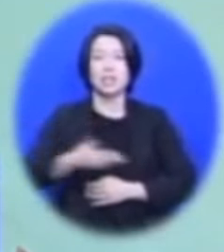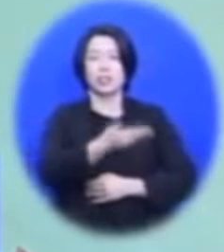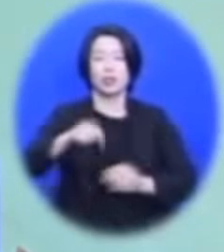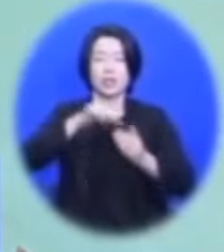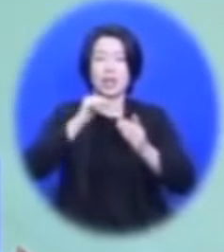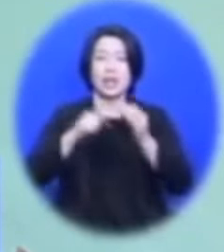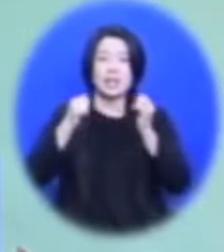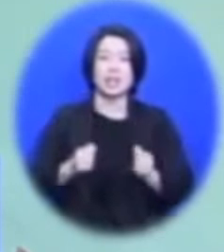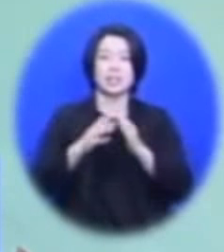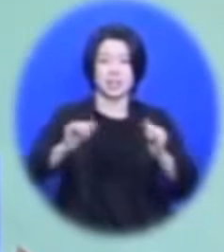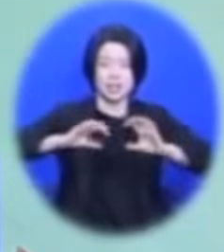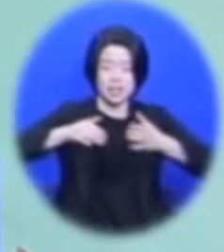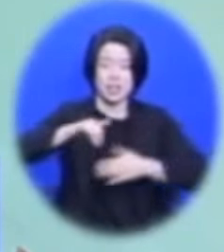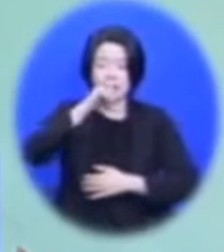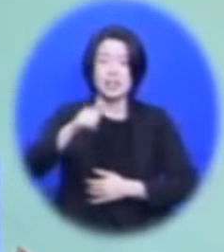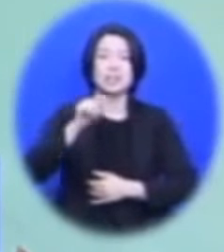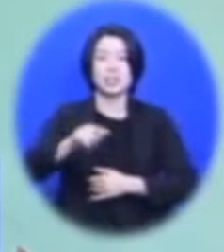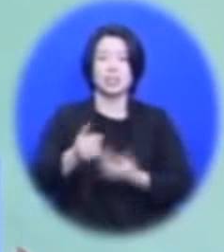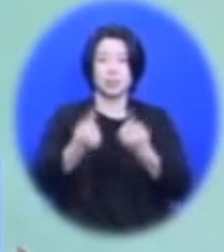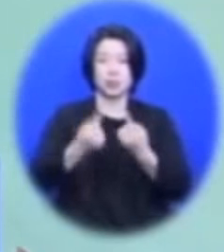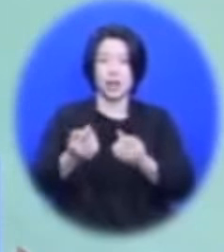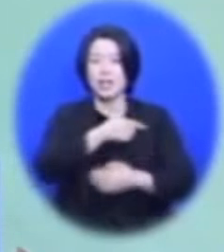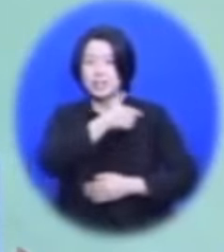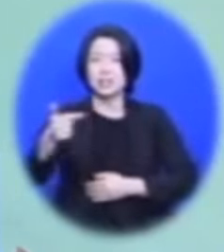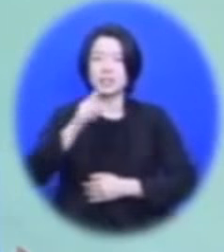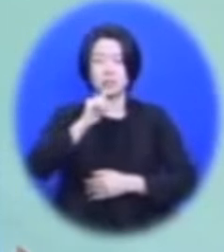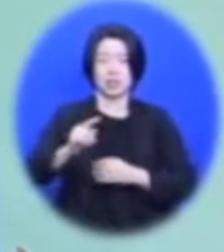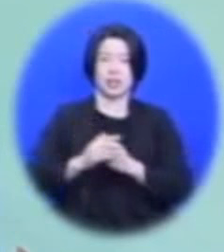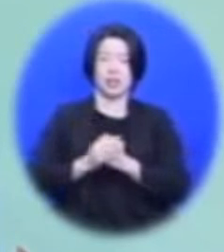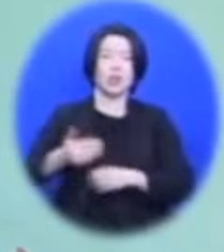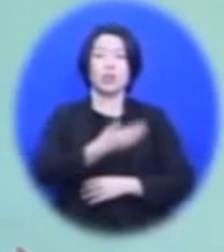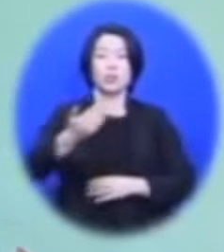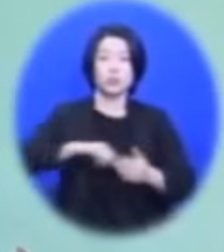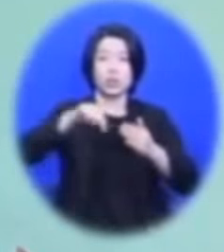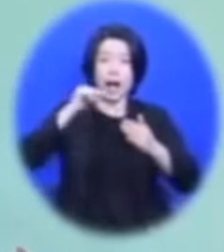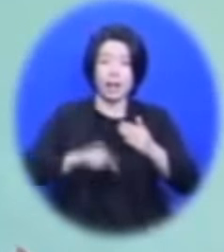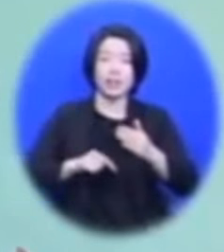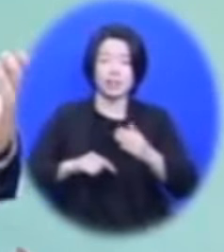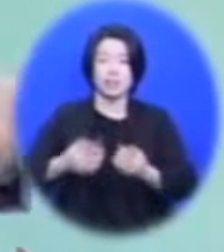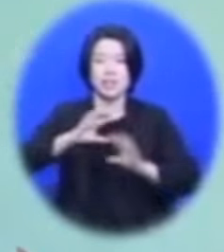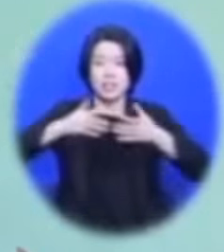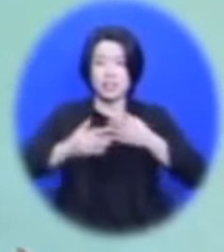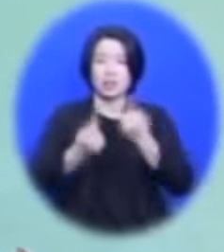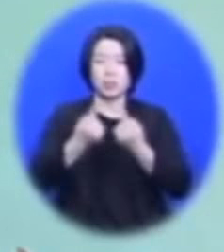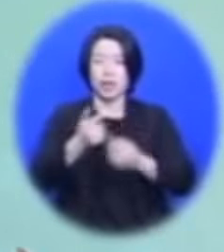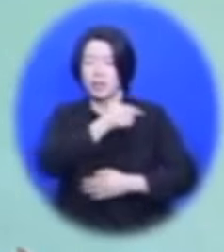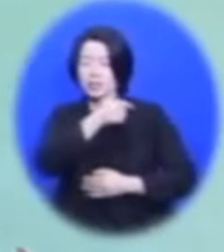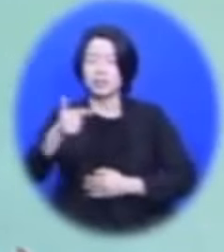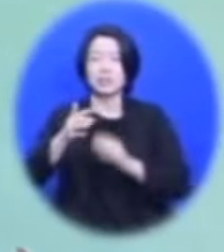계시니가 세상에 있는 이보다 크심이라. 여러분, 우리 안에는 세상보다 크신 이가 있고